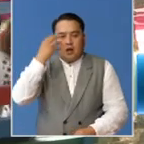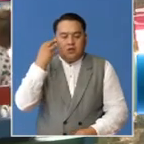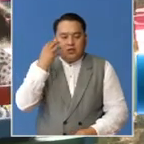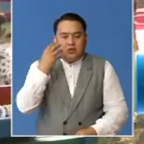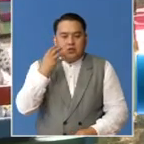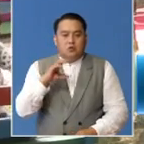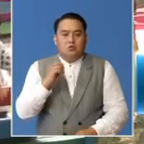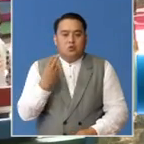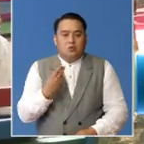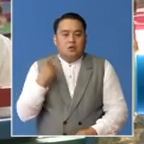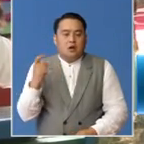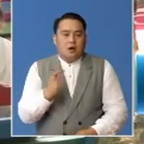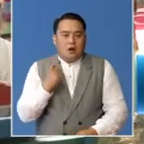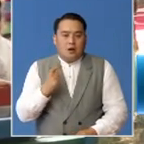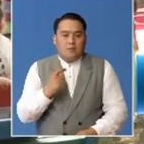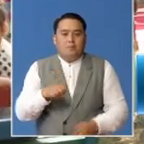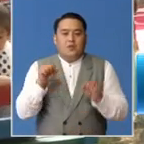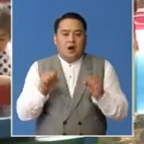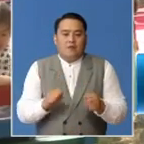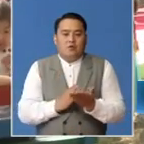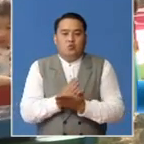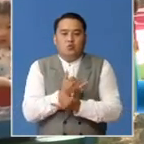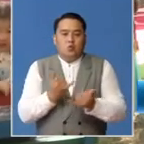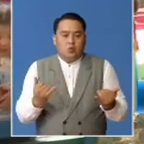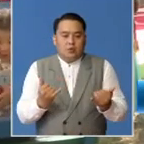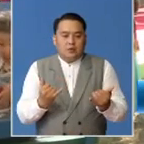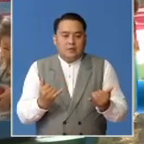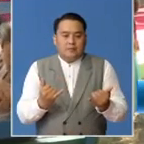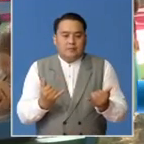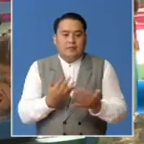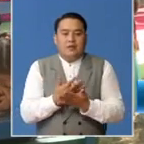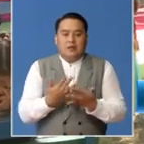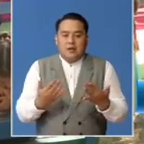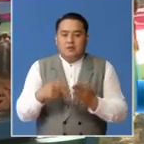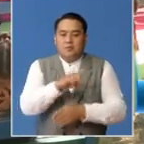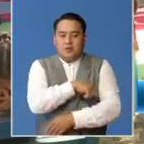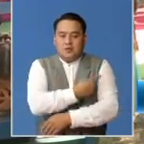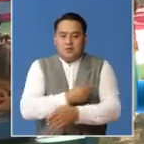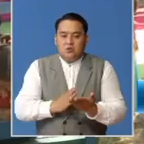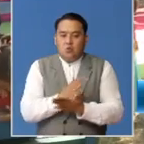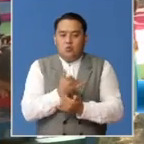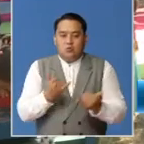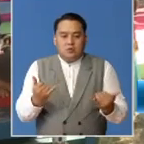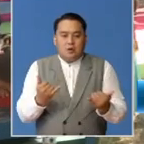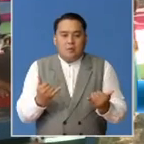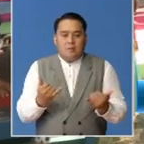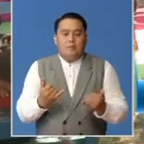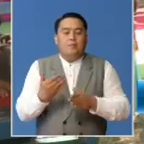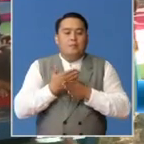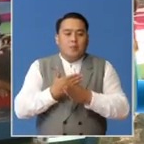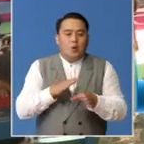социально-психологические, социально-экономические, социально-правовые услуги. Ну, ряд комплексов, медицинские услуги полностью